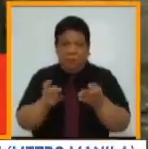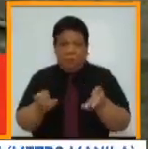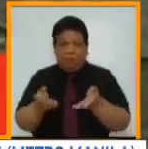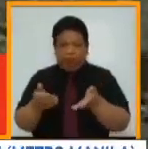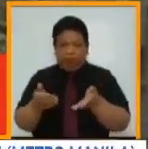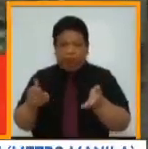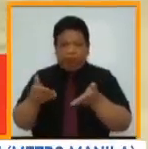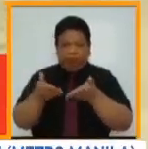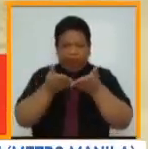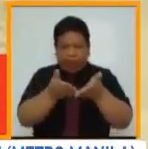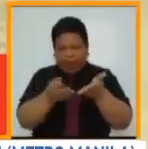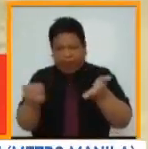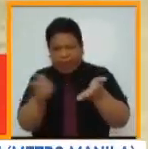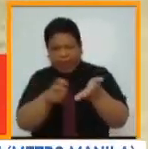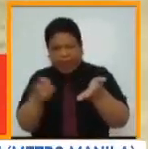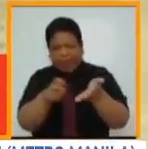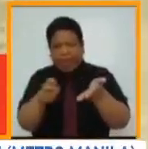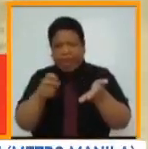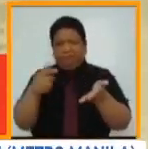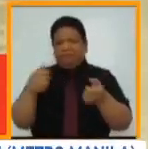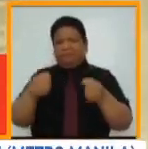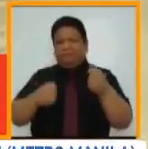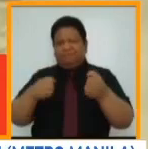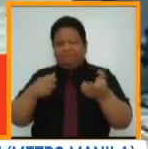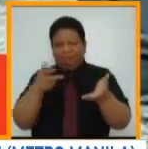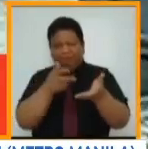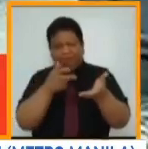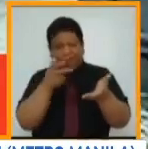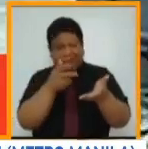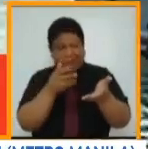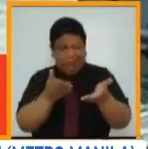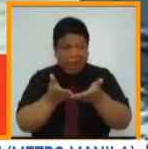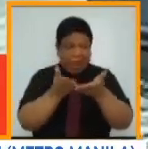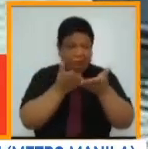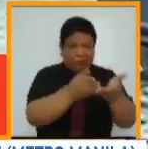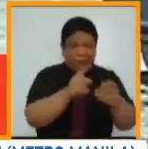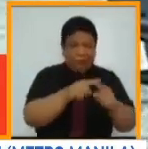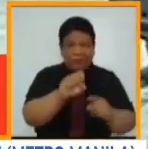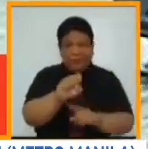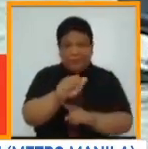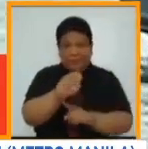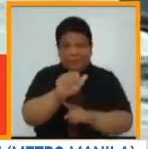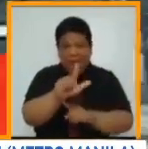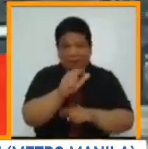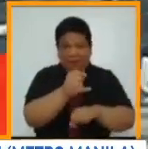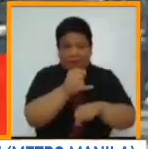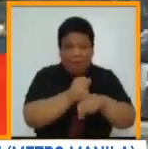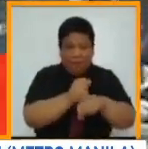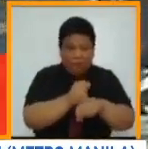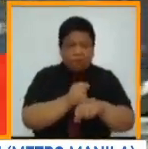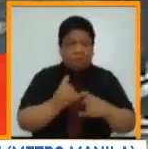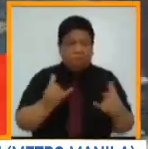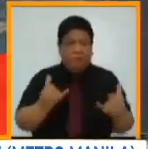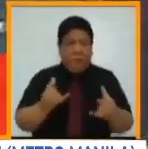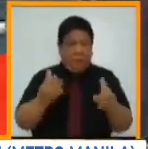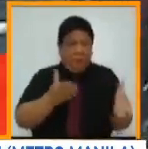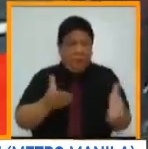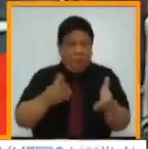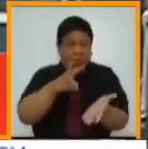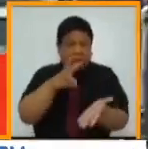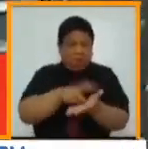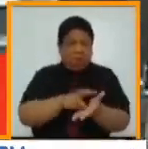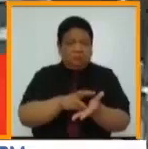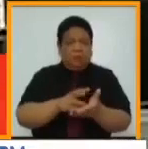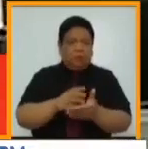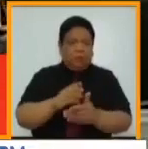management ng May West Port sa Davao City na gawing 24 oras na ang operasyon ng naturang pantalan. Hindi naman daw nagkukulang sa